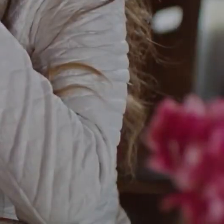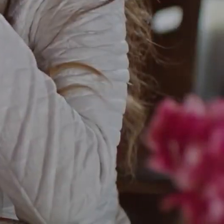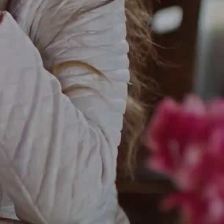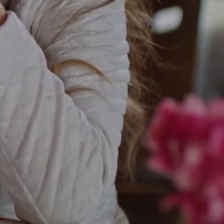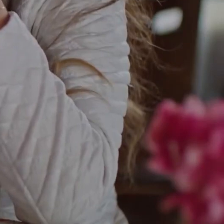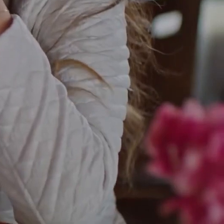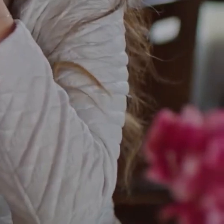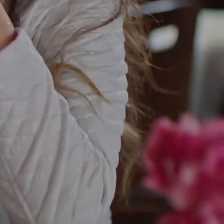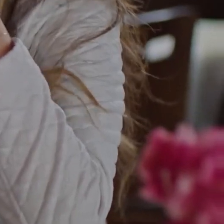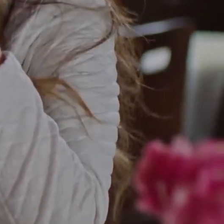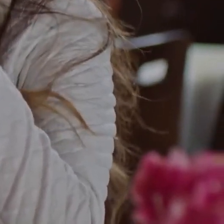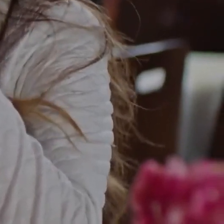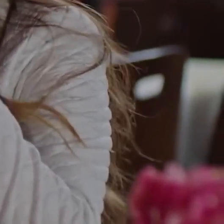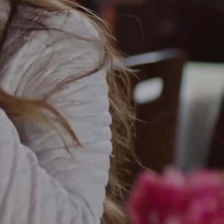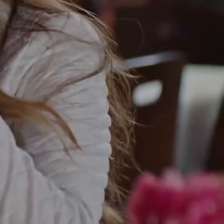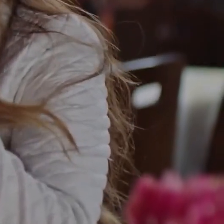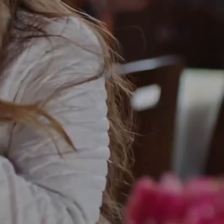başını yavaşça kaldırdı.